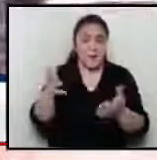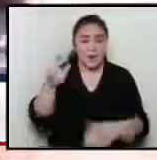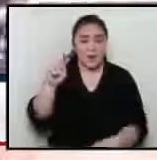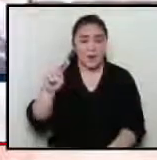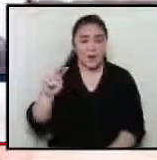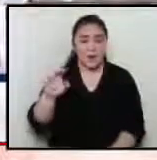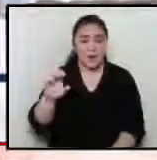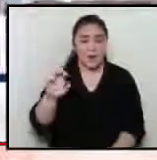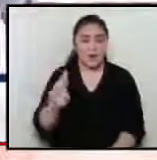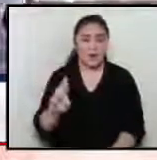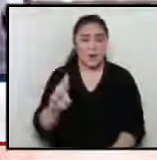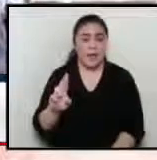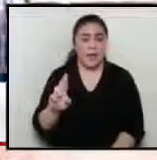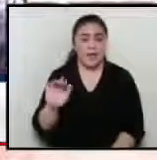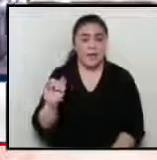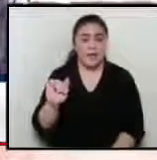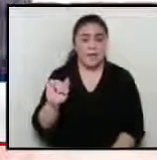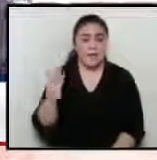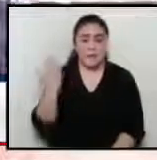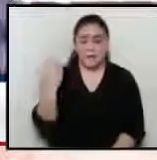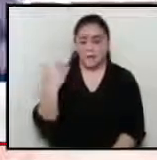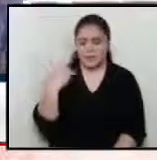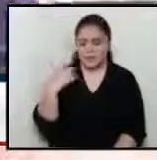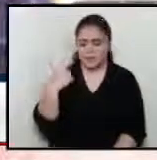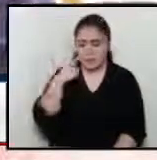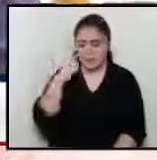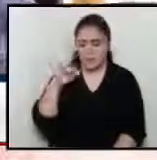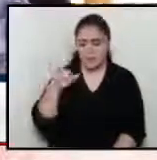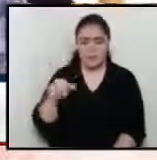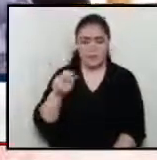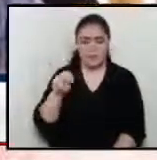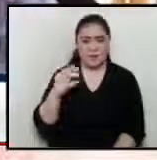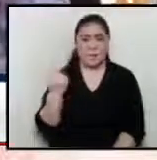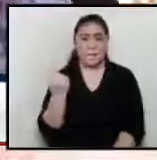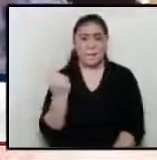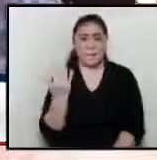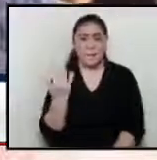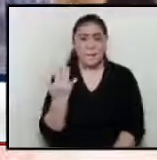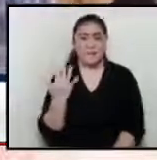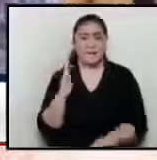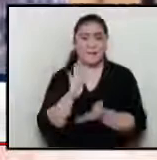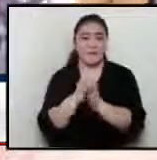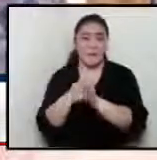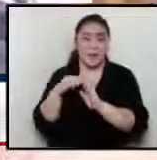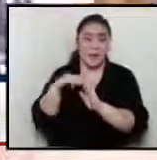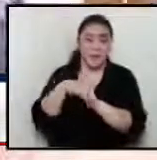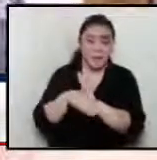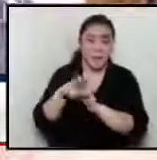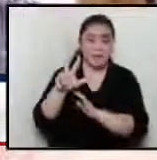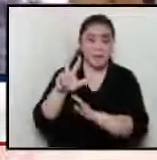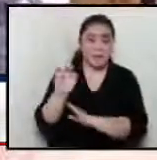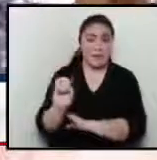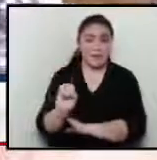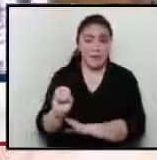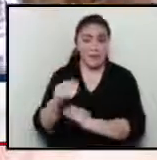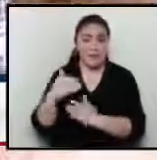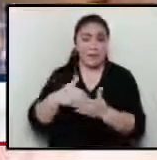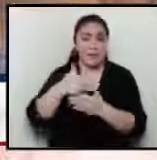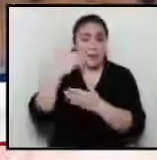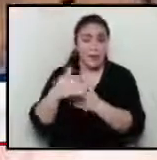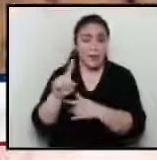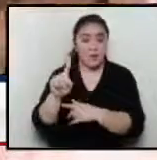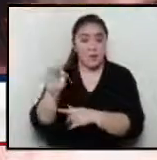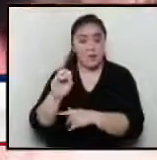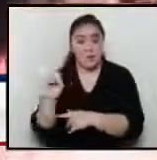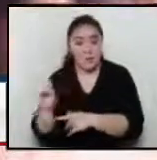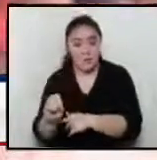nung 15, 3% ang growth rate at the sunod na araw, 1%, and then nung 17, minus